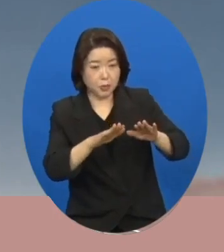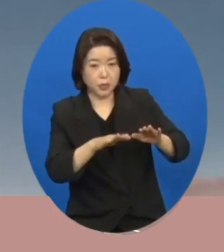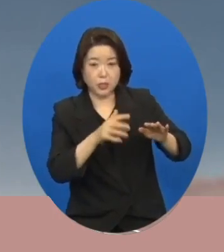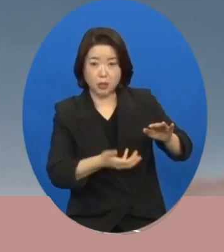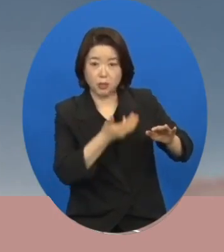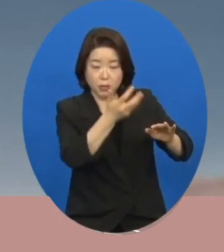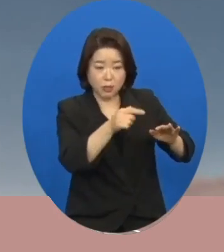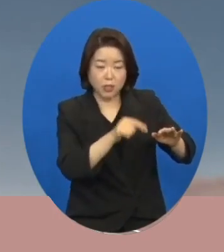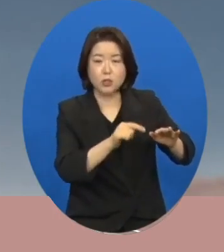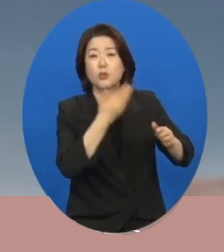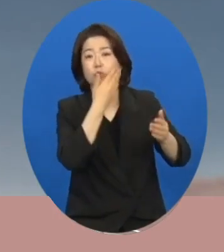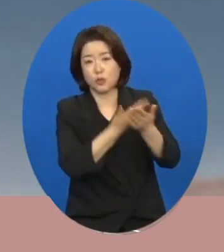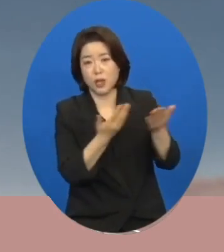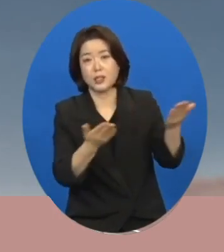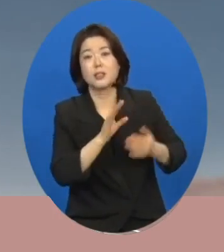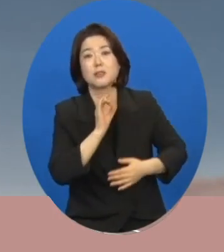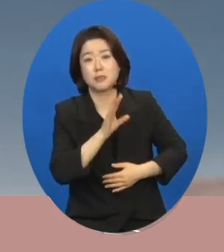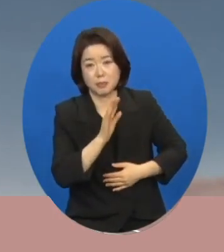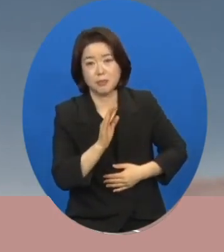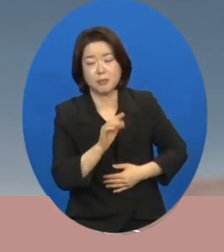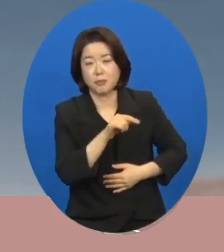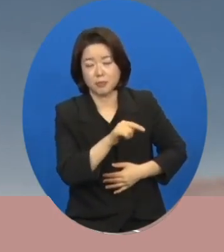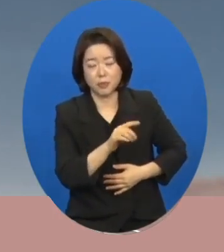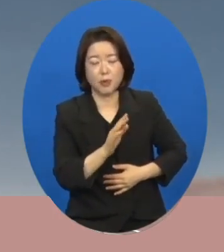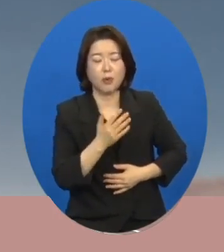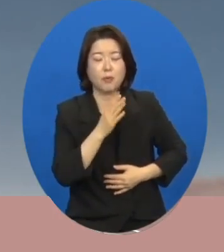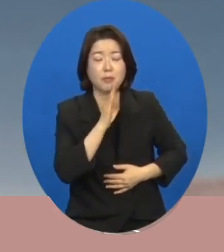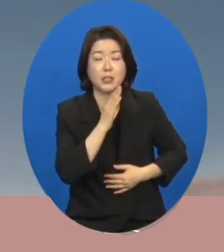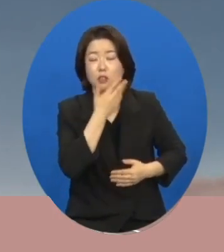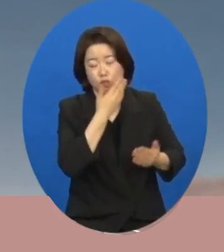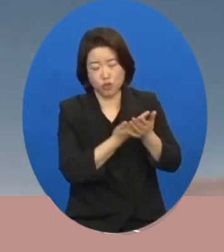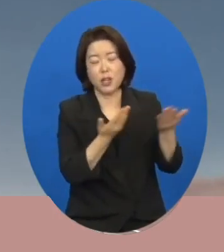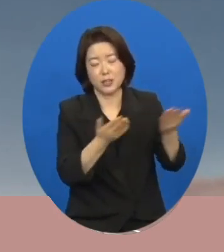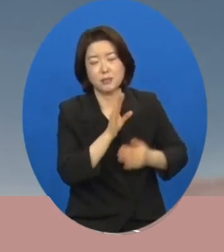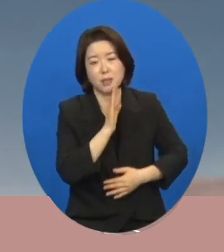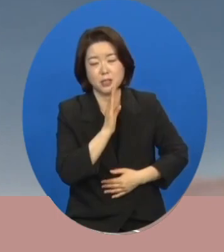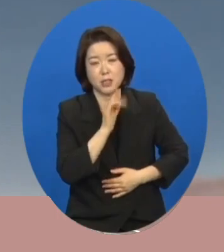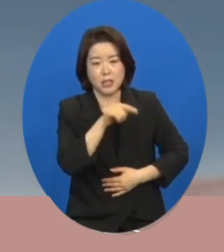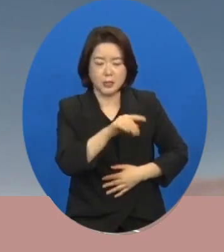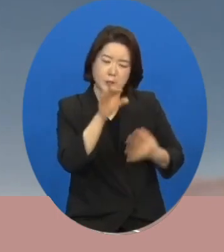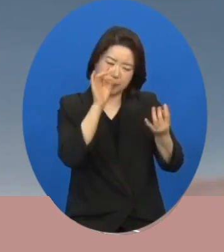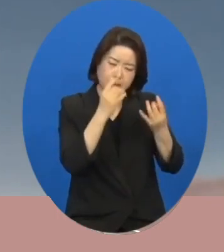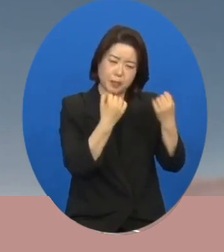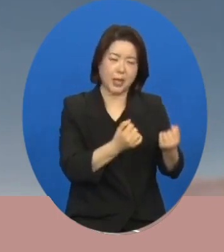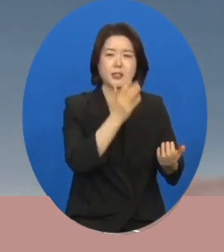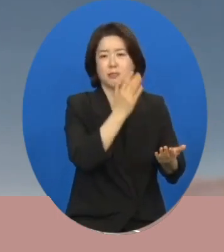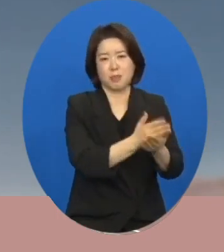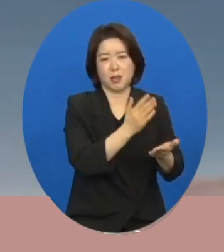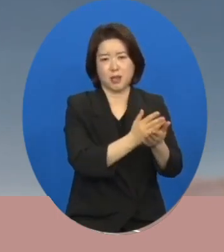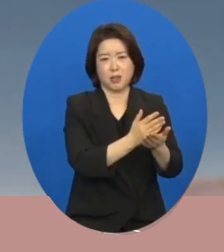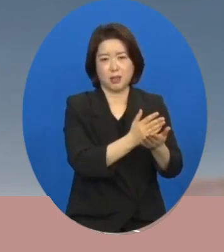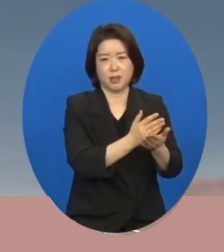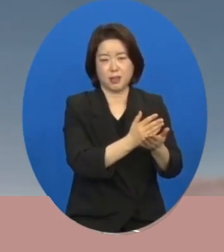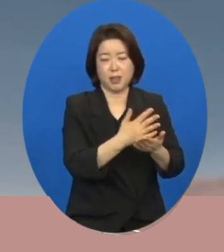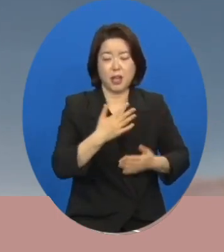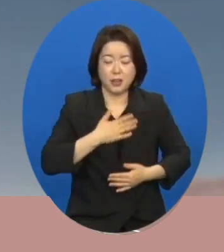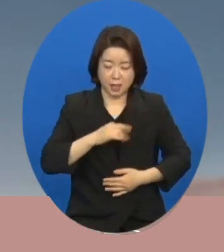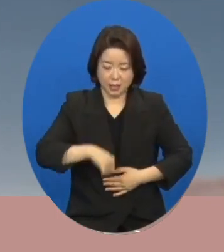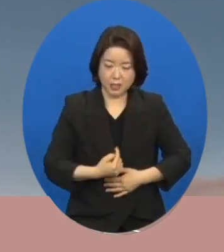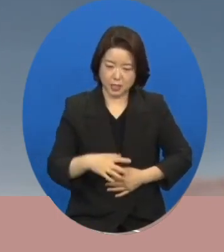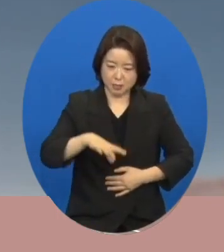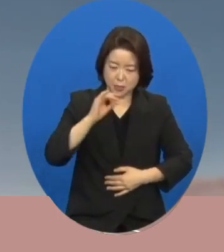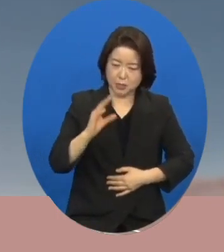일이지만 거기에만 머물러 있지 않기를 원해요 하나님 부족하지만 제 자신이 먼저 성결하여서